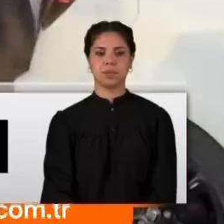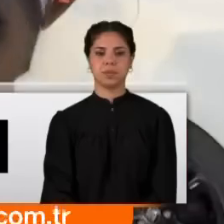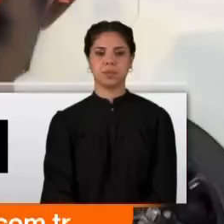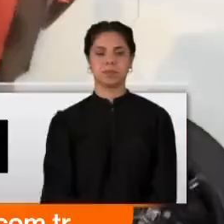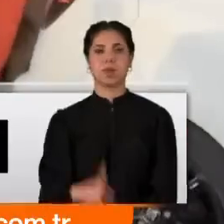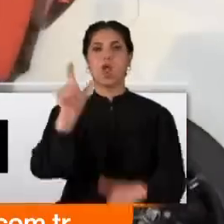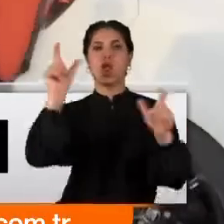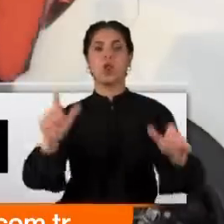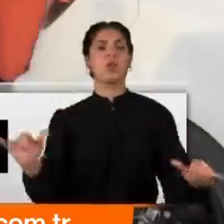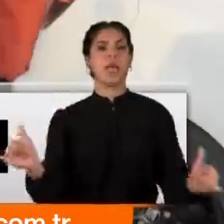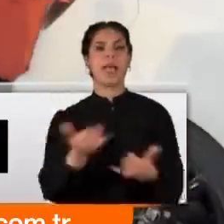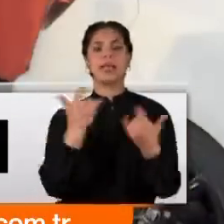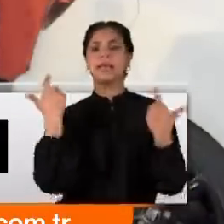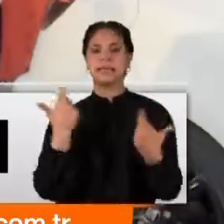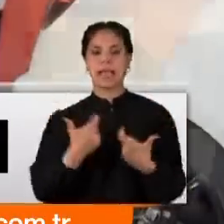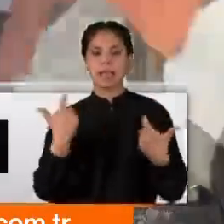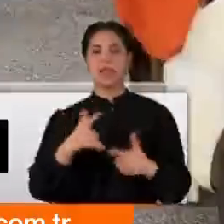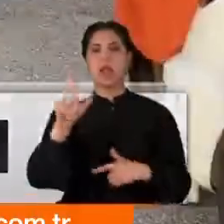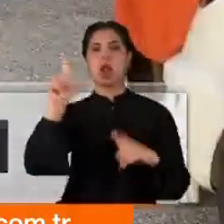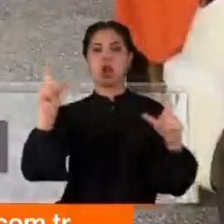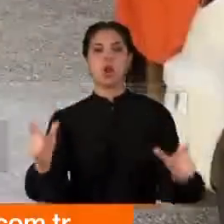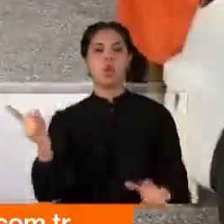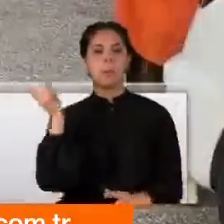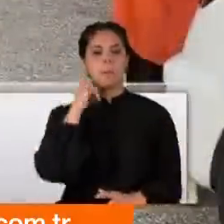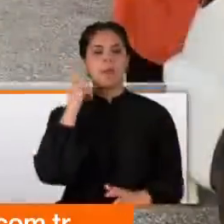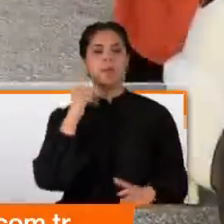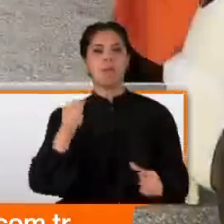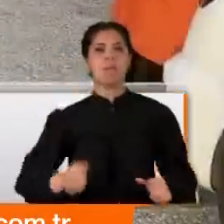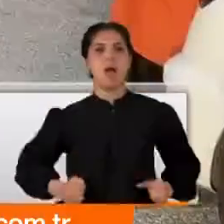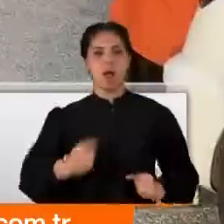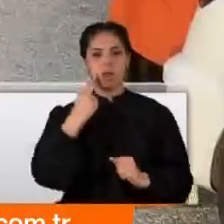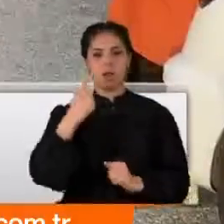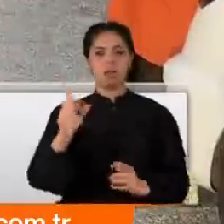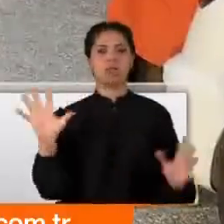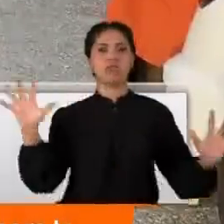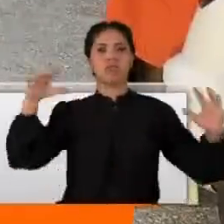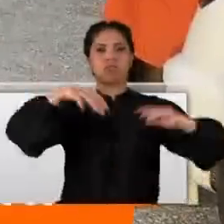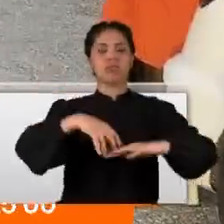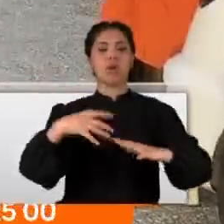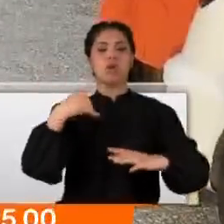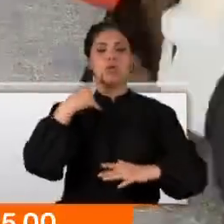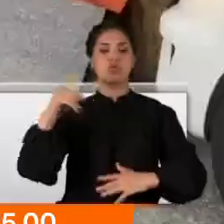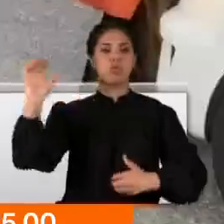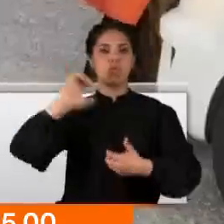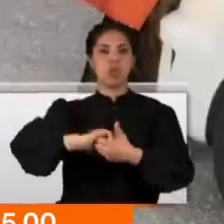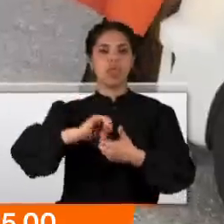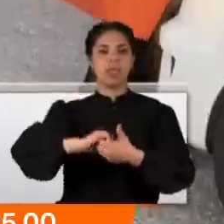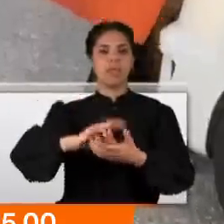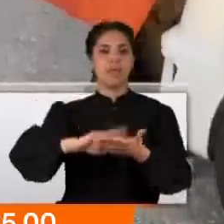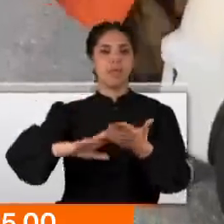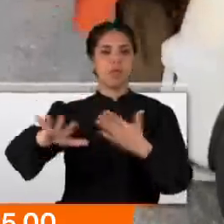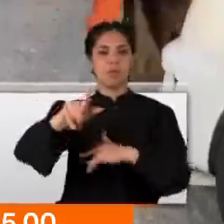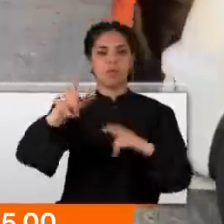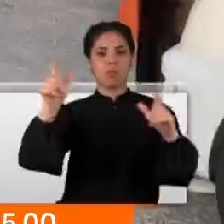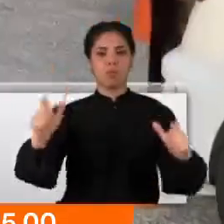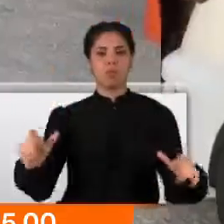Londra'daki kutlamaların adresi Londra'nın ünlü High Parkı oldu burada toplanan yüzlerce Cumhur ittifakı taraftarı görmüş